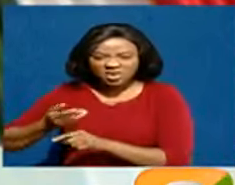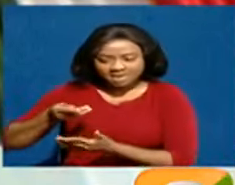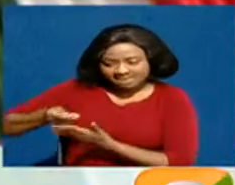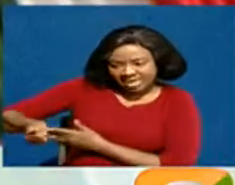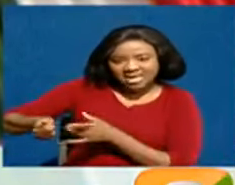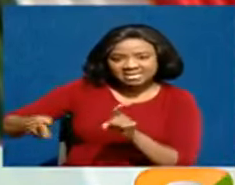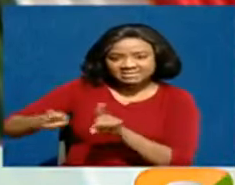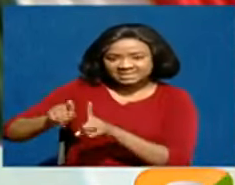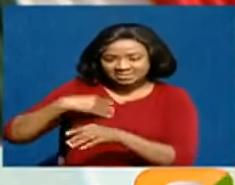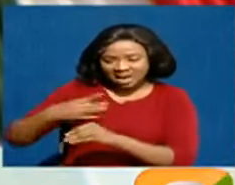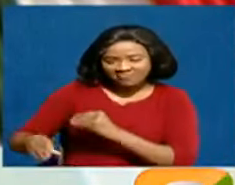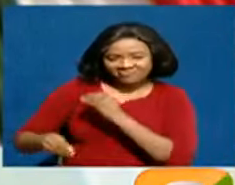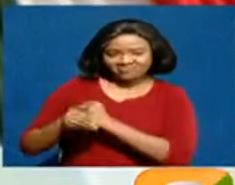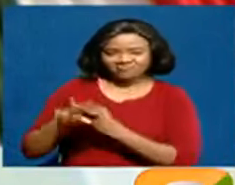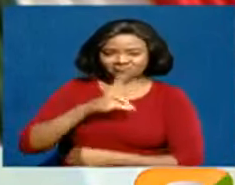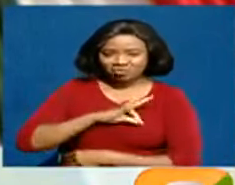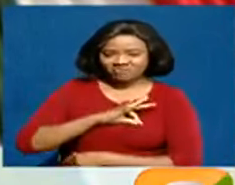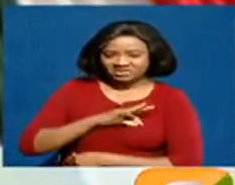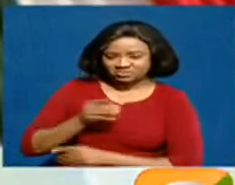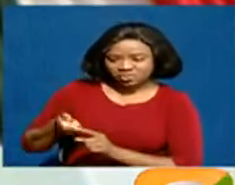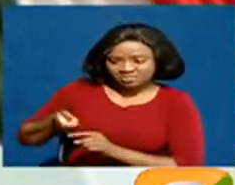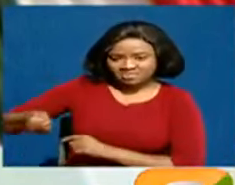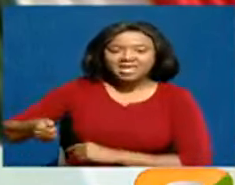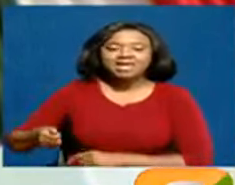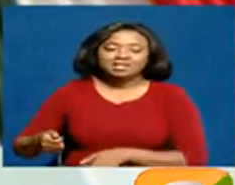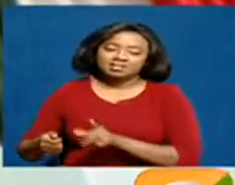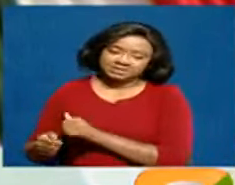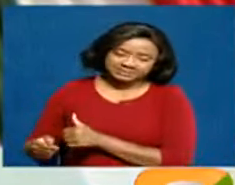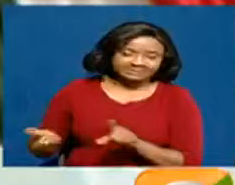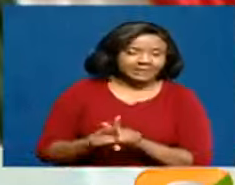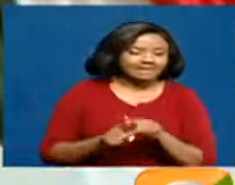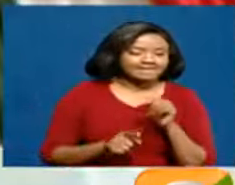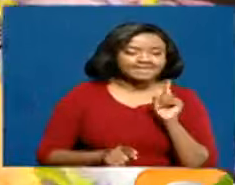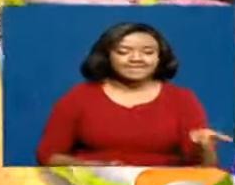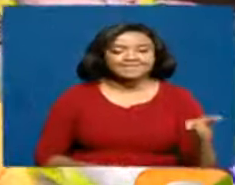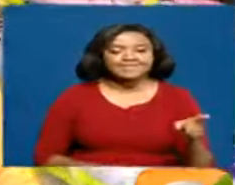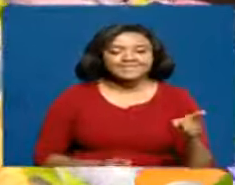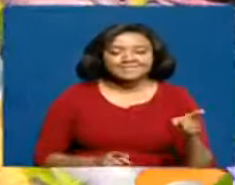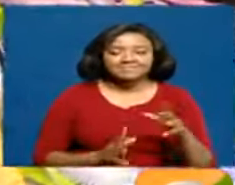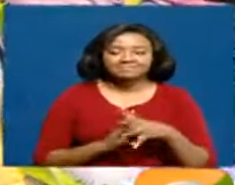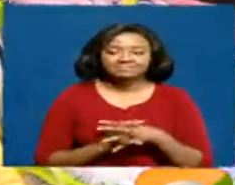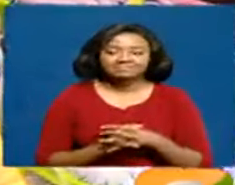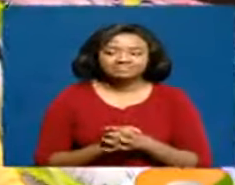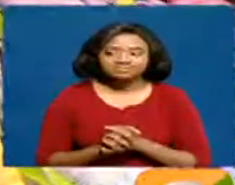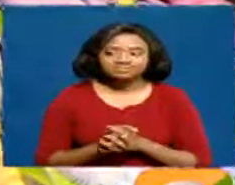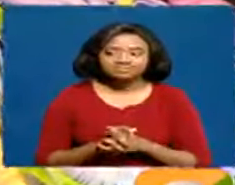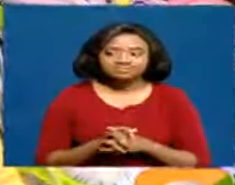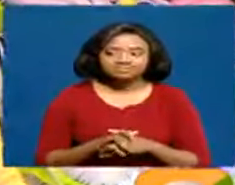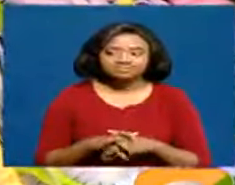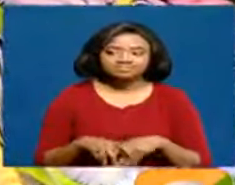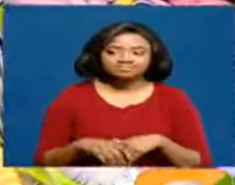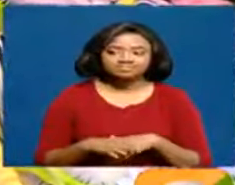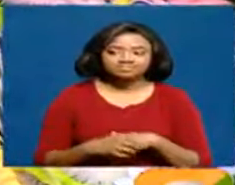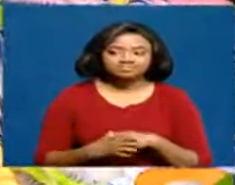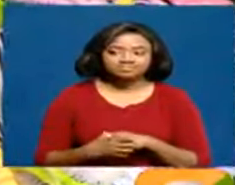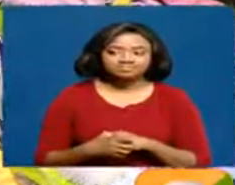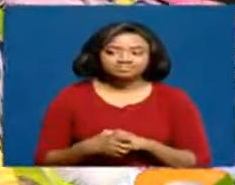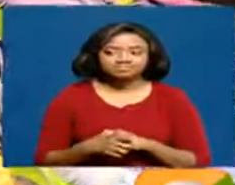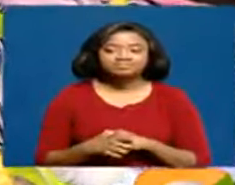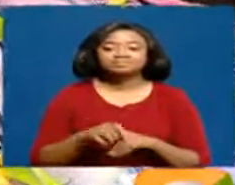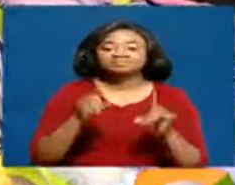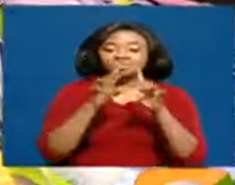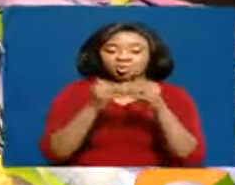mpya tunataka tulipe bonus kwa wakulima wa miwa. Vile vile kilimo cha